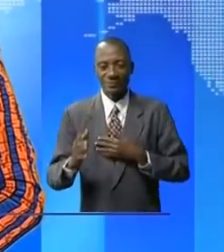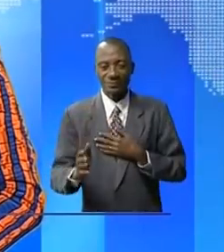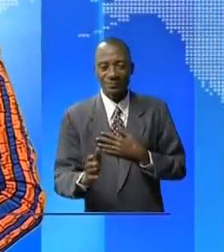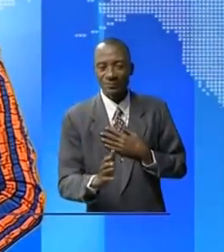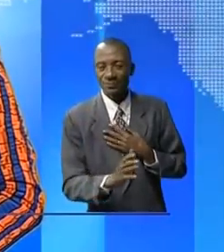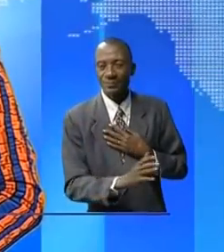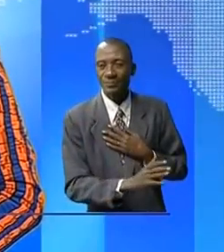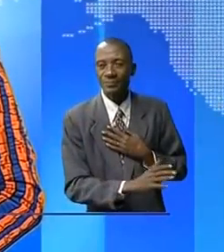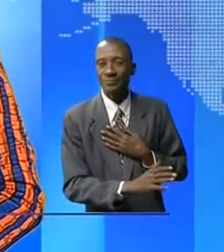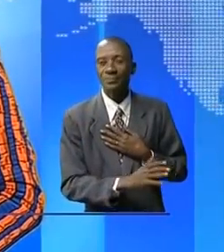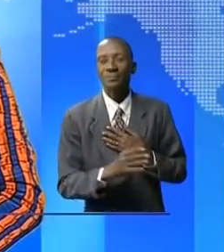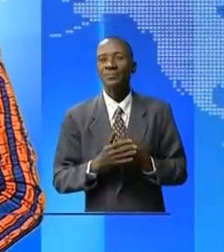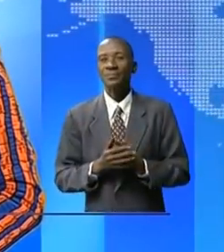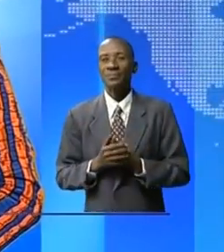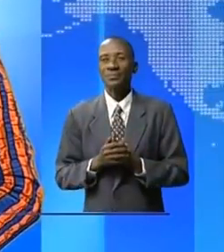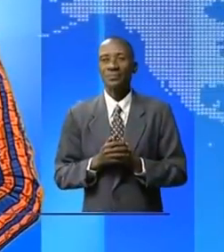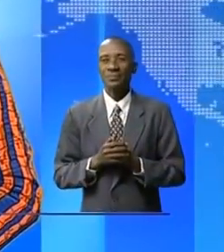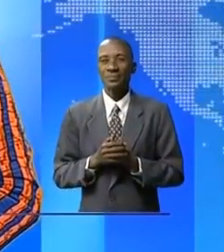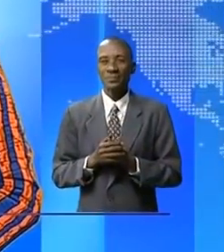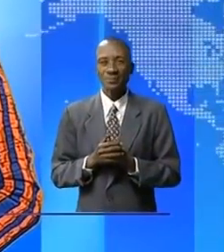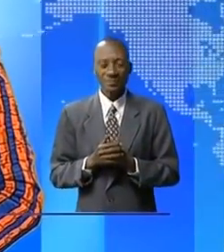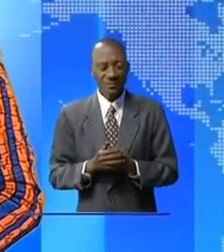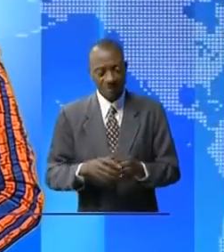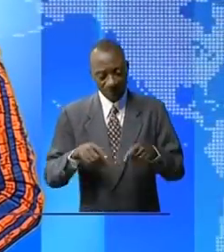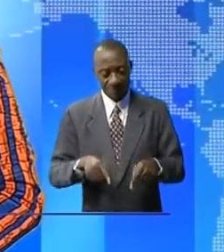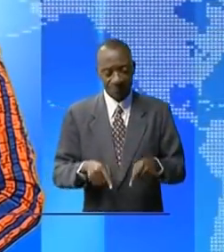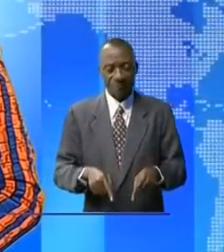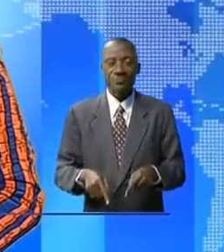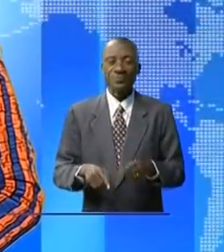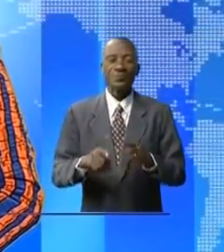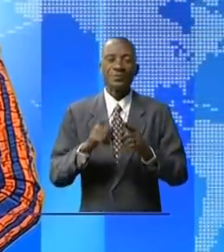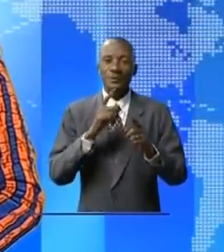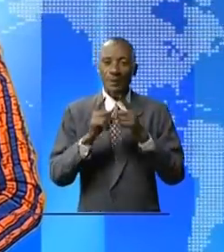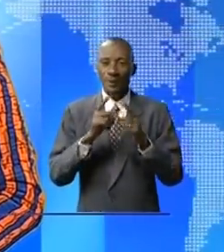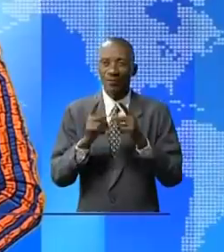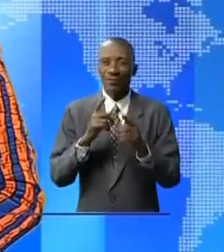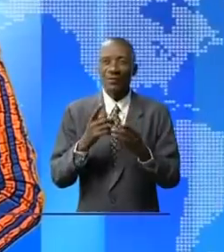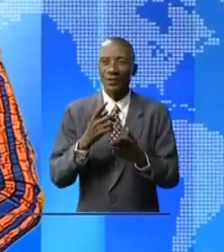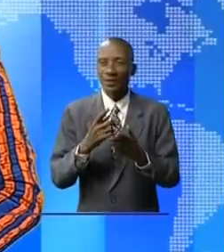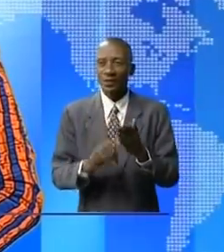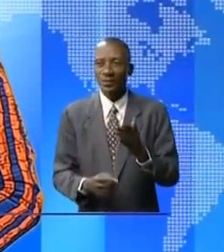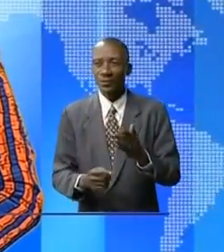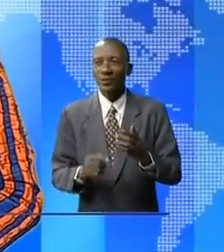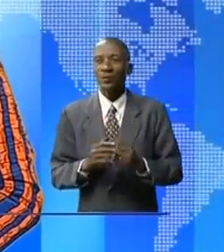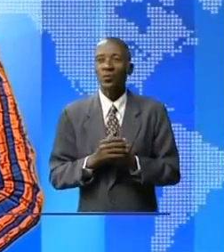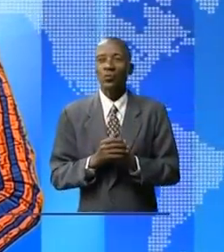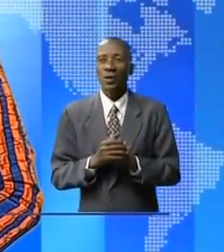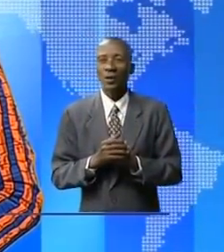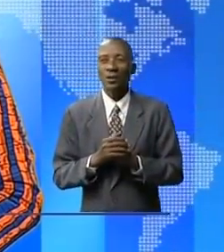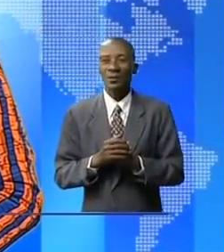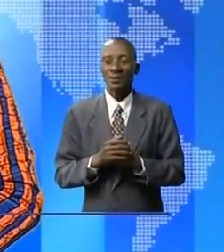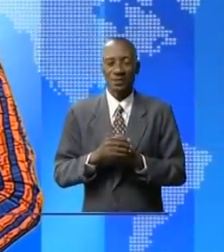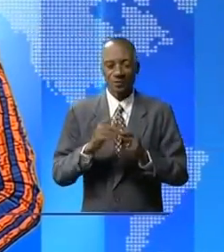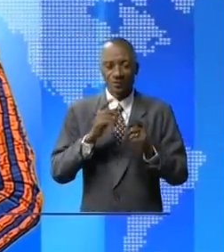Situé au sommet de la colline du Mayombe, dans la province du Congo central, le petit séminaire de Mbatakila célèbre son centenaire.